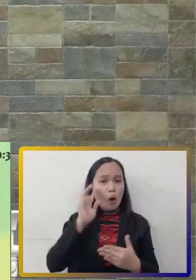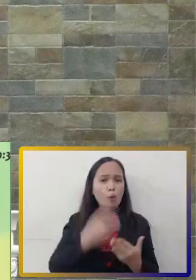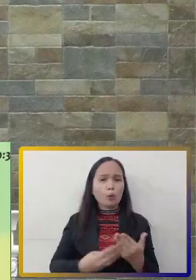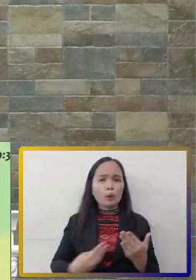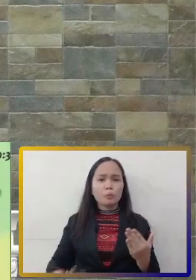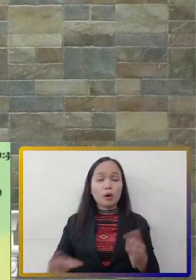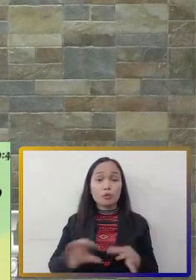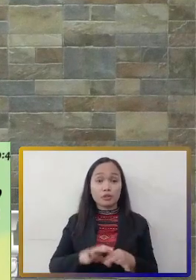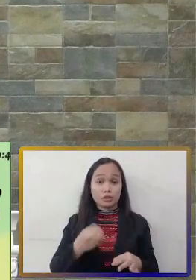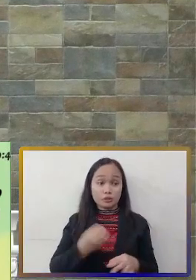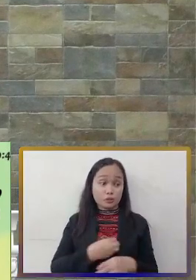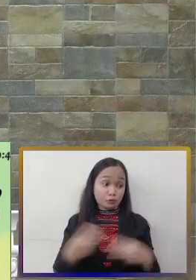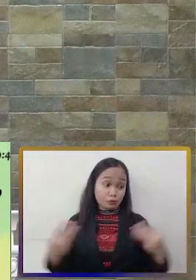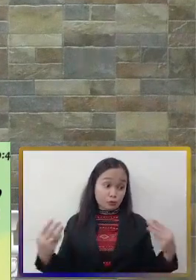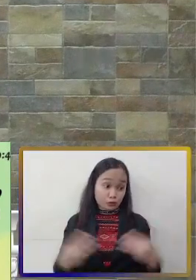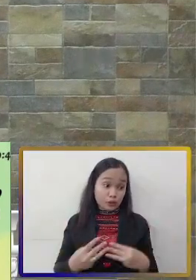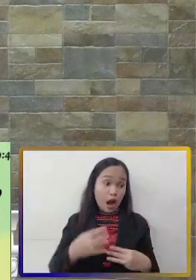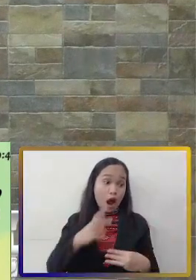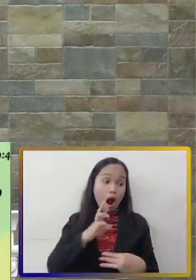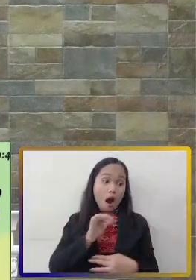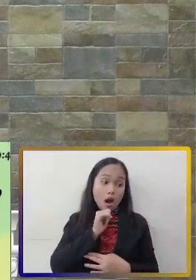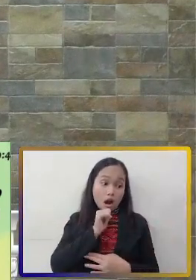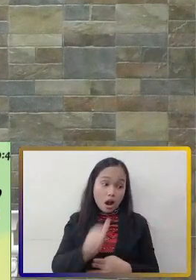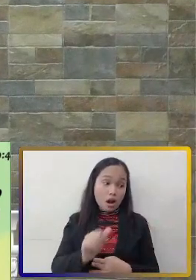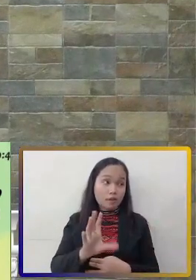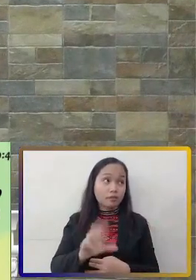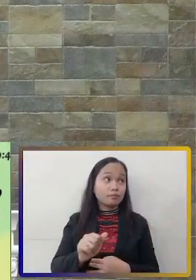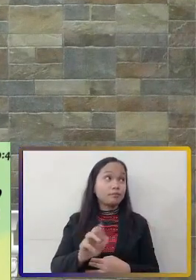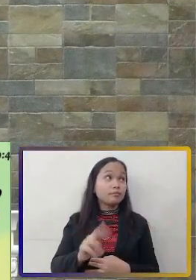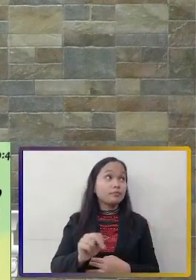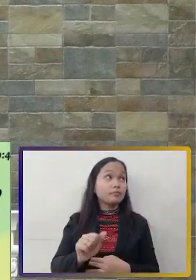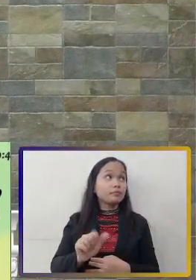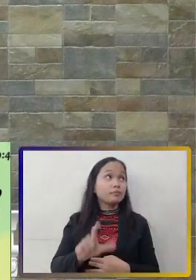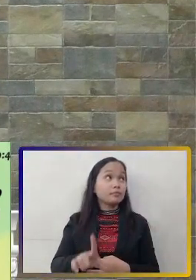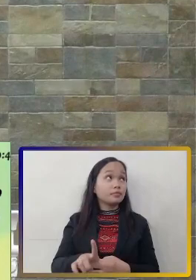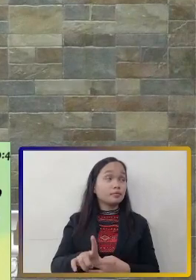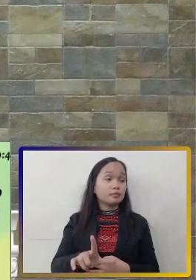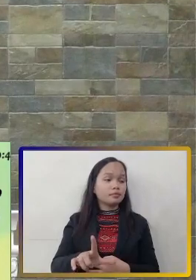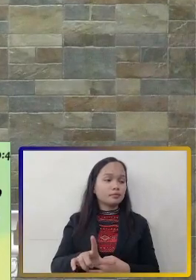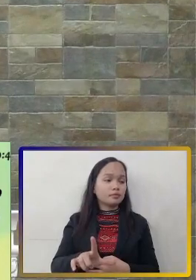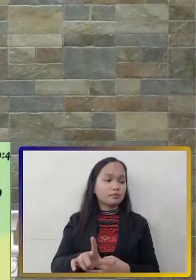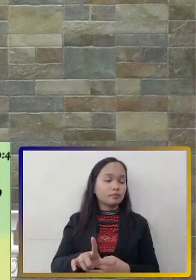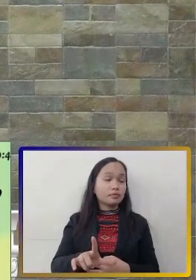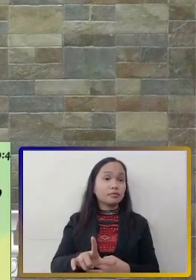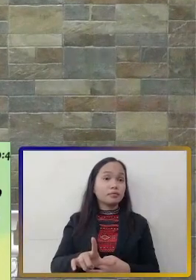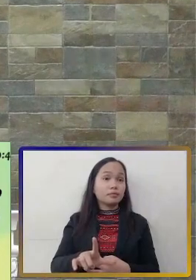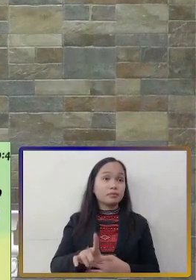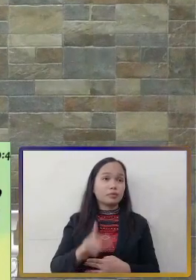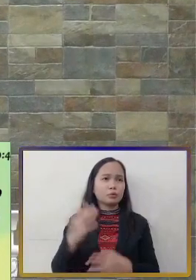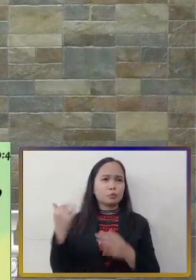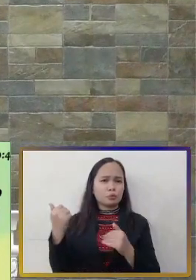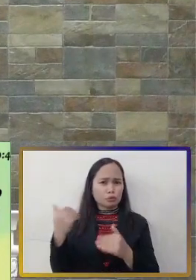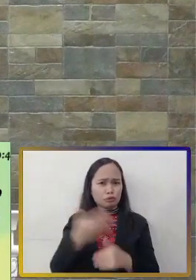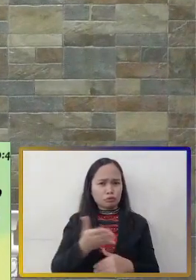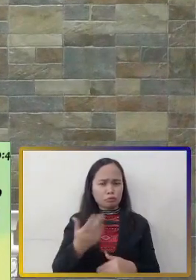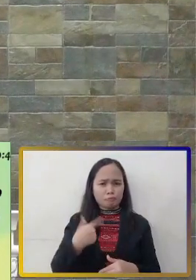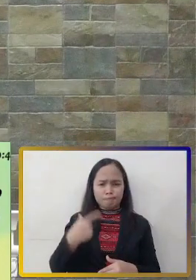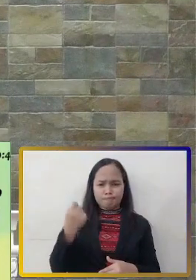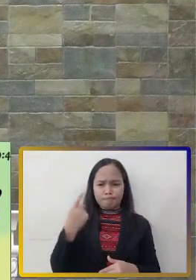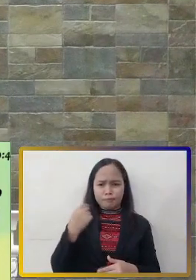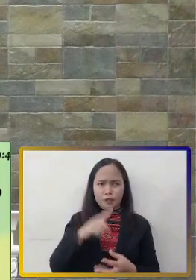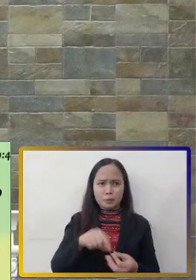our warfare are not carnal. You see, I hope you have an idea about carnal